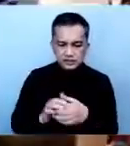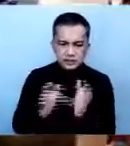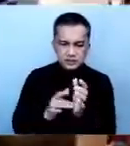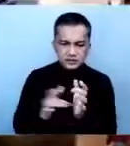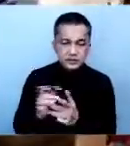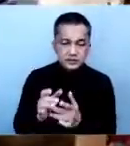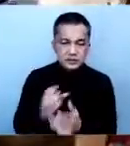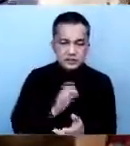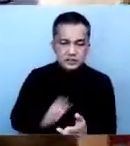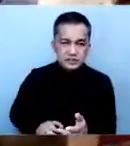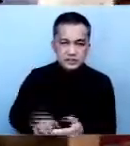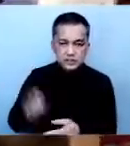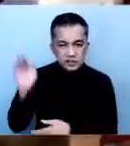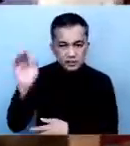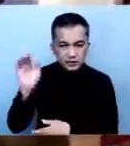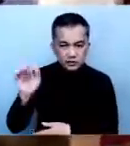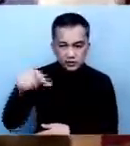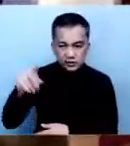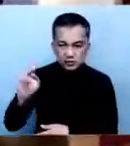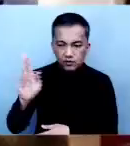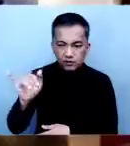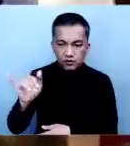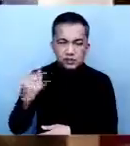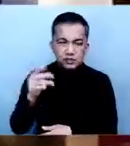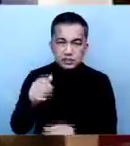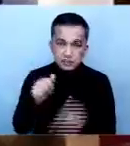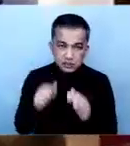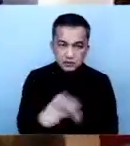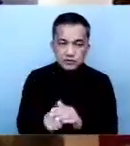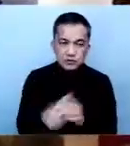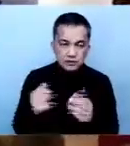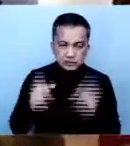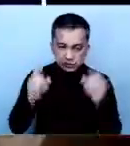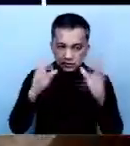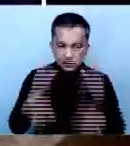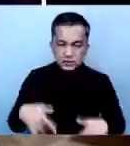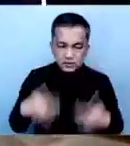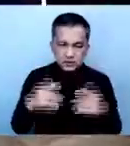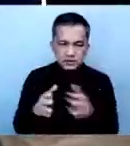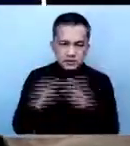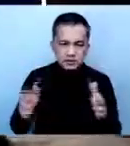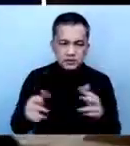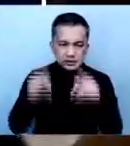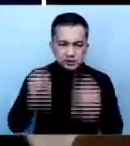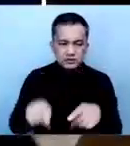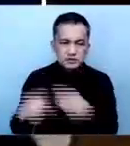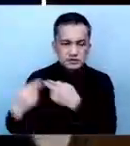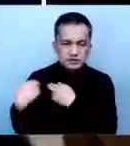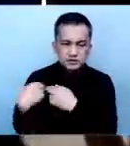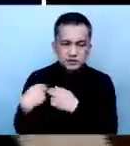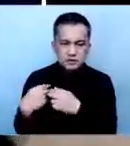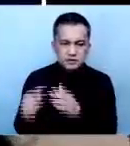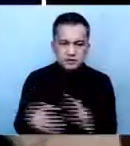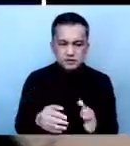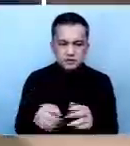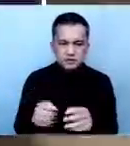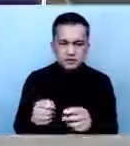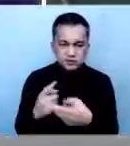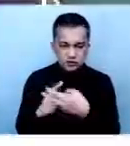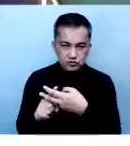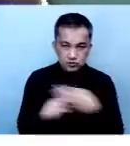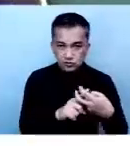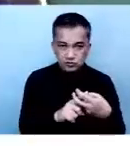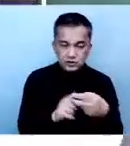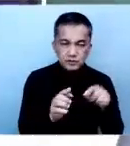pbbmelason ngayon bunsod ng ani ay banta sa kanyang buhay malalaking tao raw ang nasa likod ng planong bigla na lang siyang dukutin at patayin